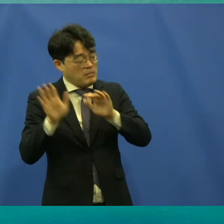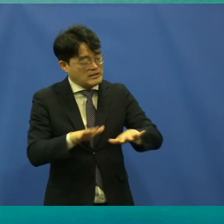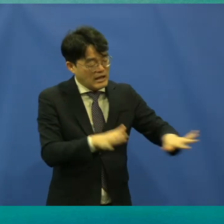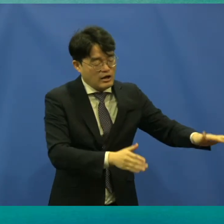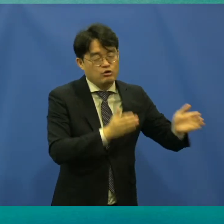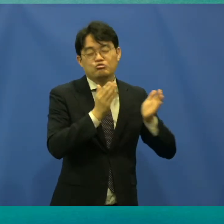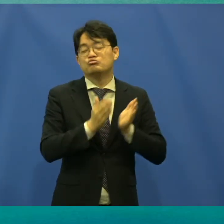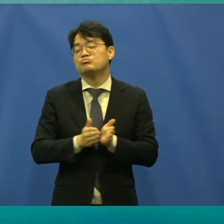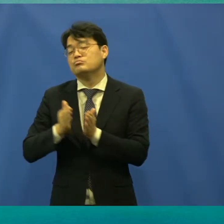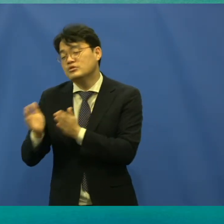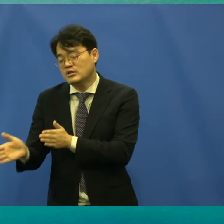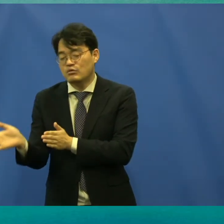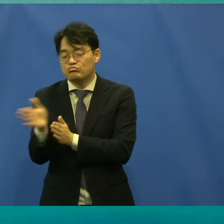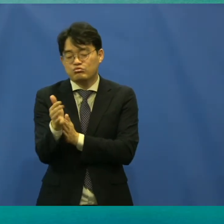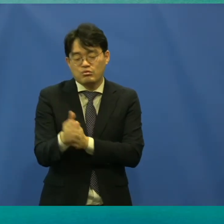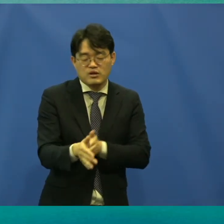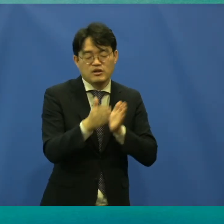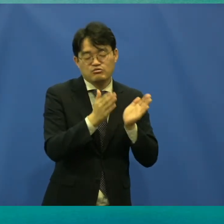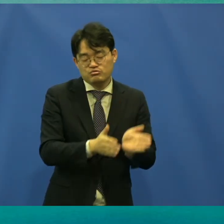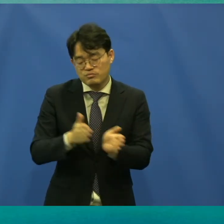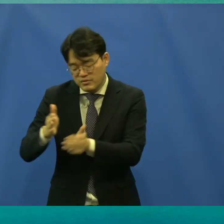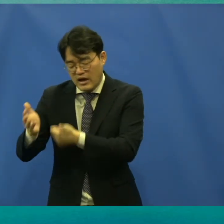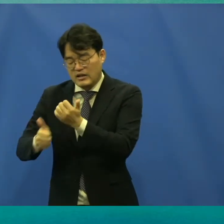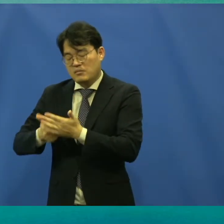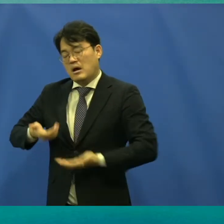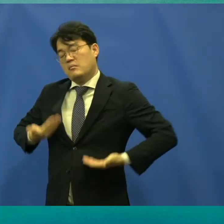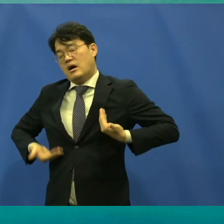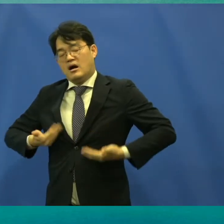키가 얼마나 되는지 배가